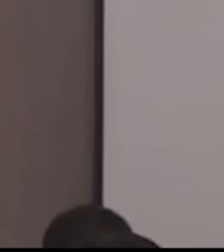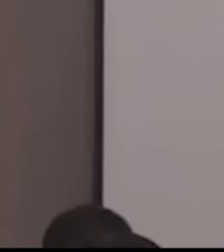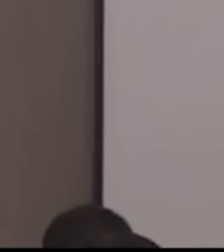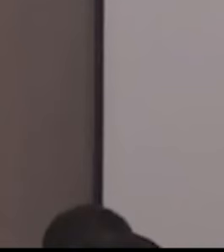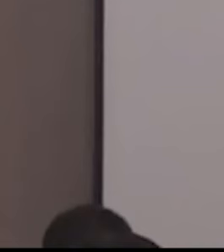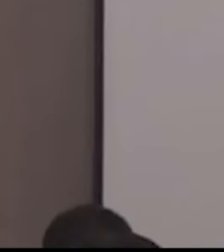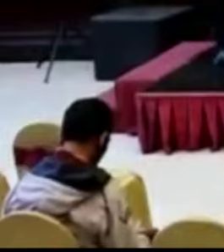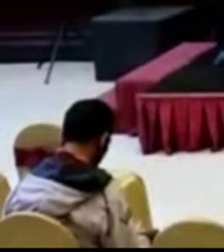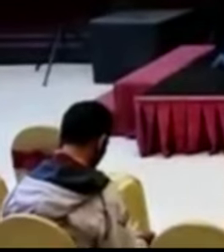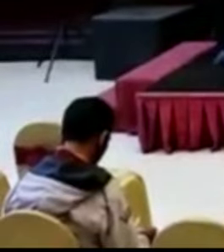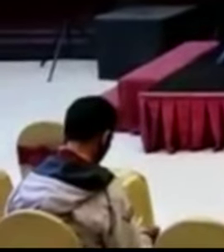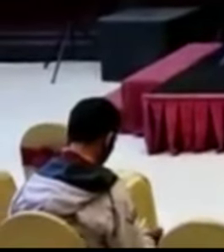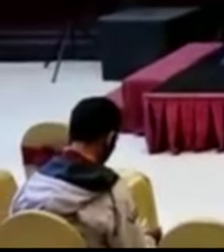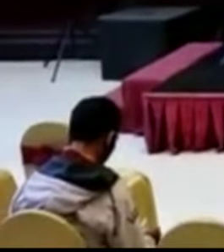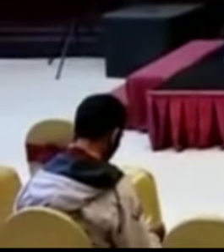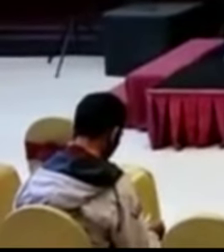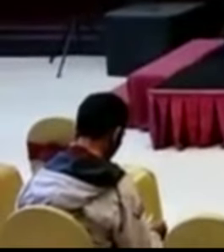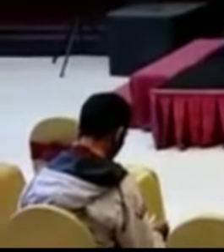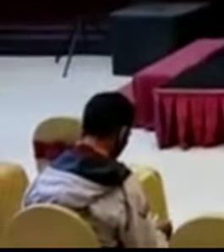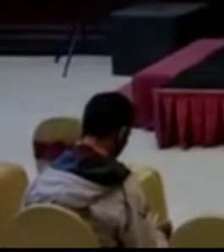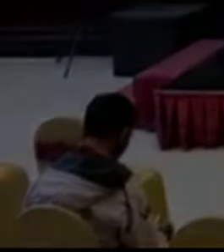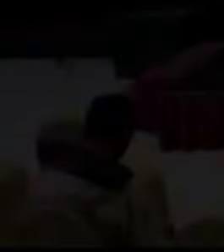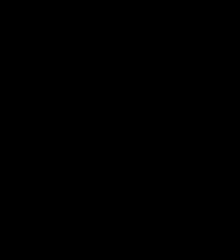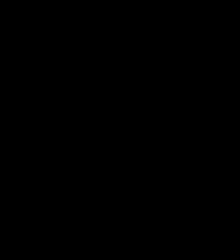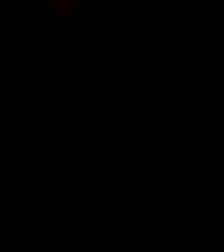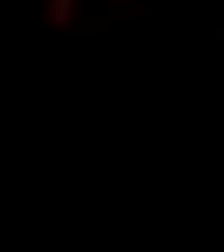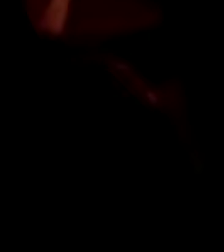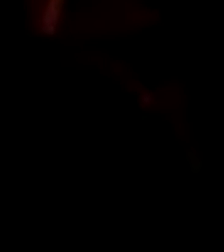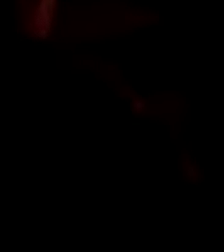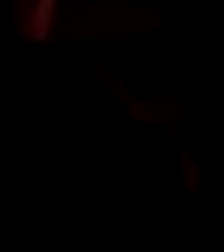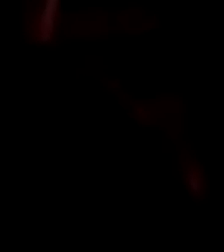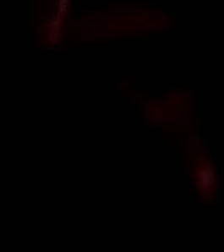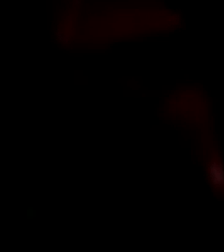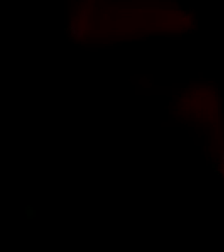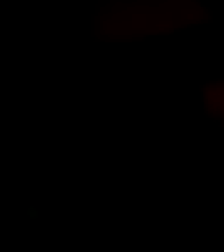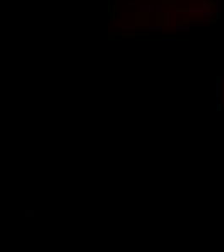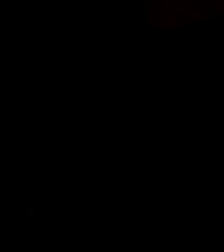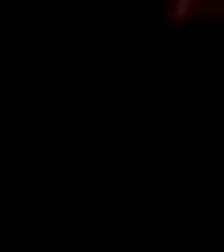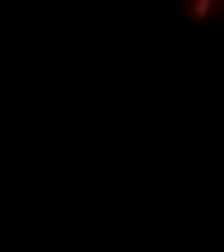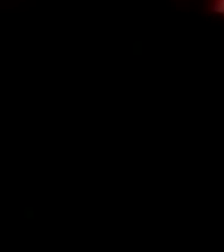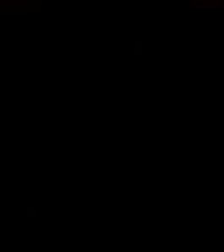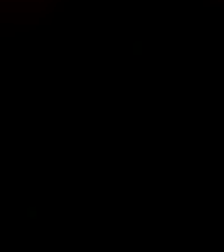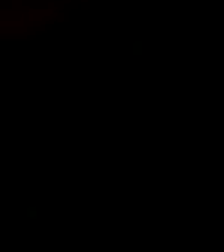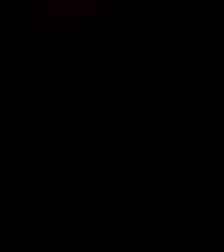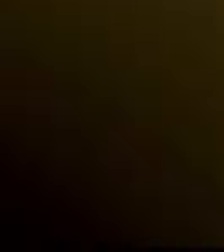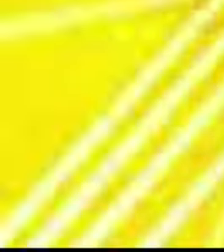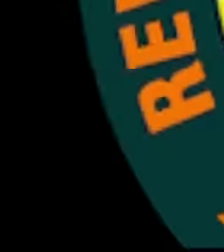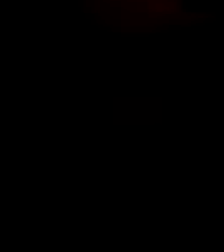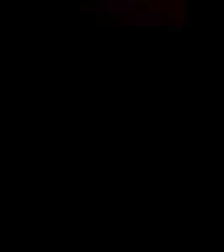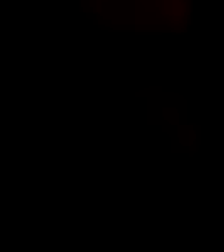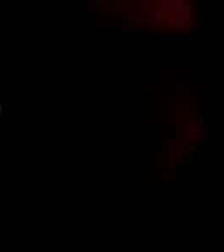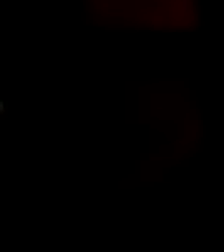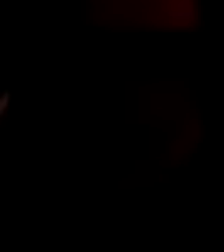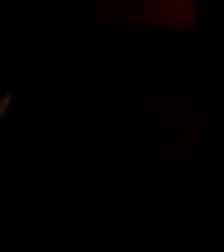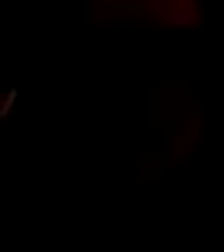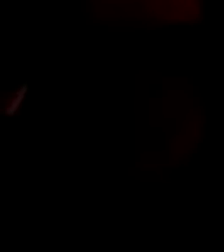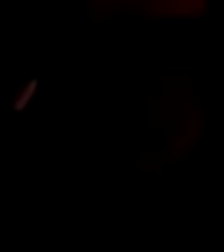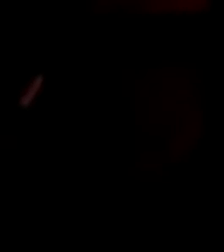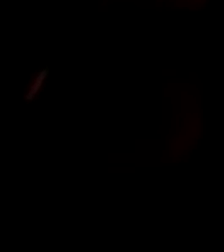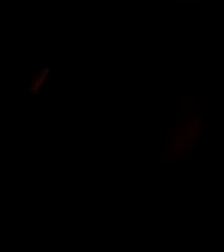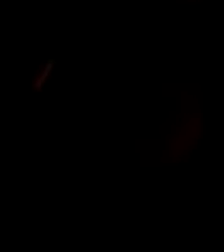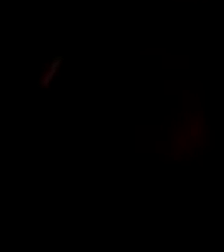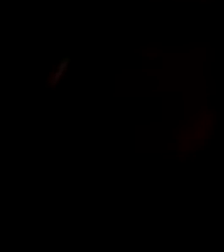Dek Ayo Dek ppkm wes bubaran Dek Ayo Dek rcc uwes